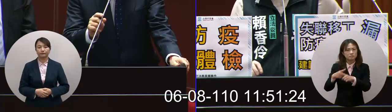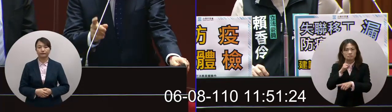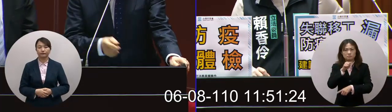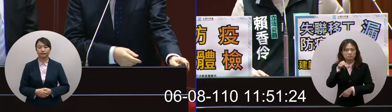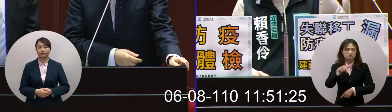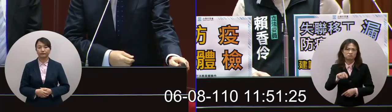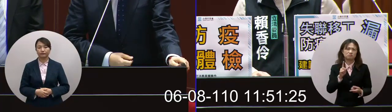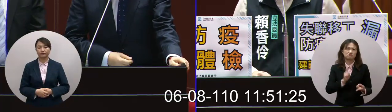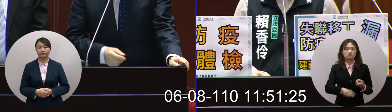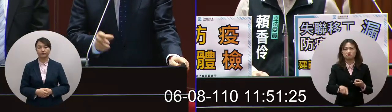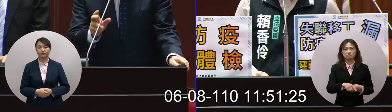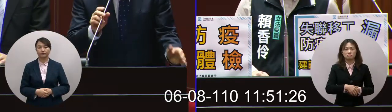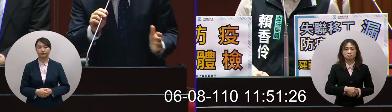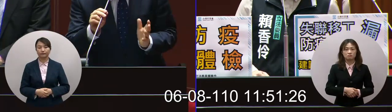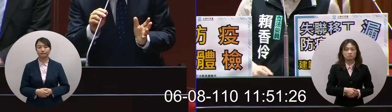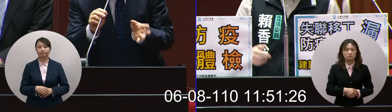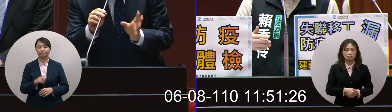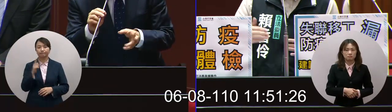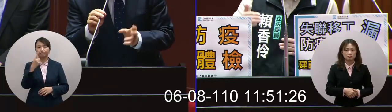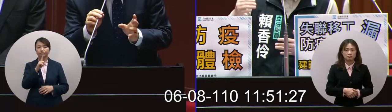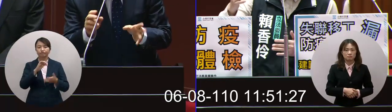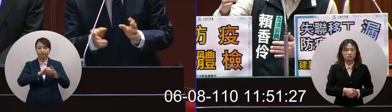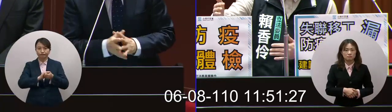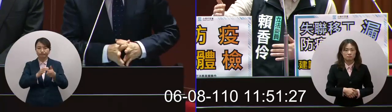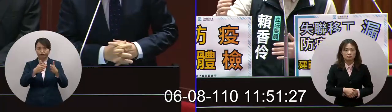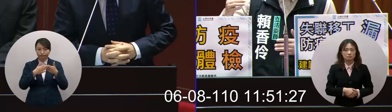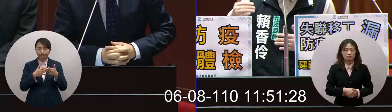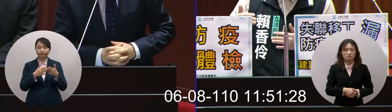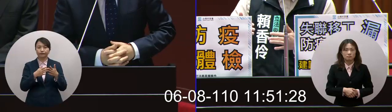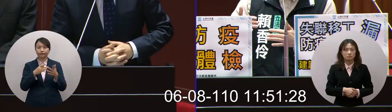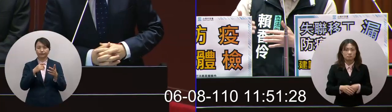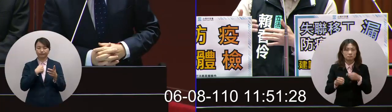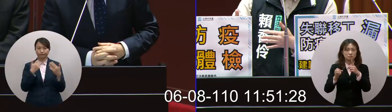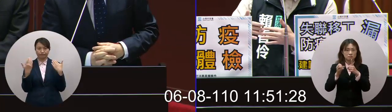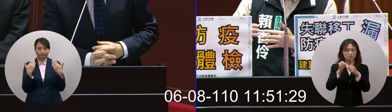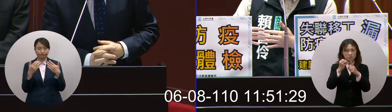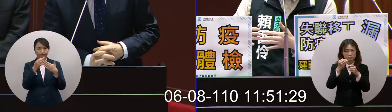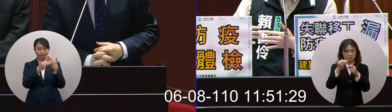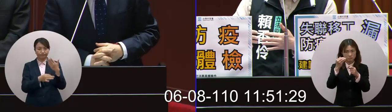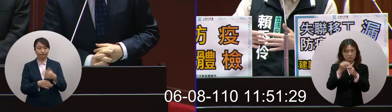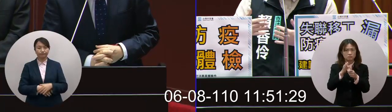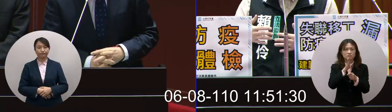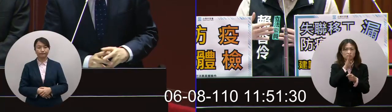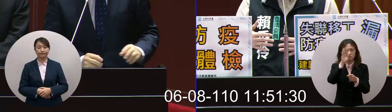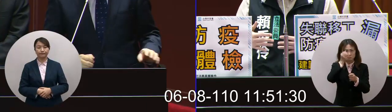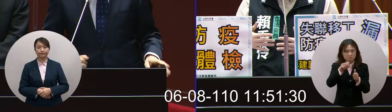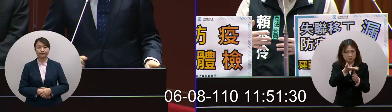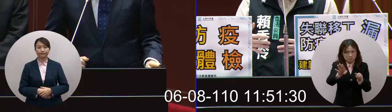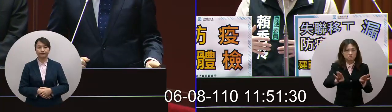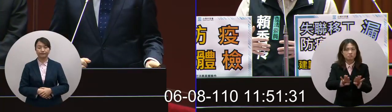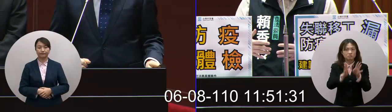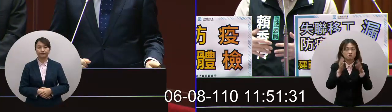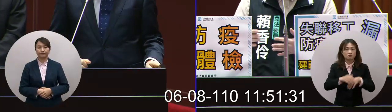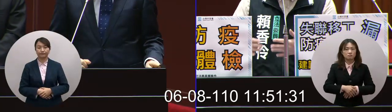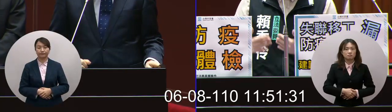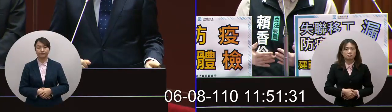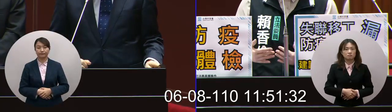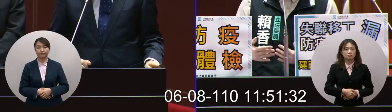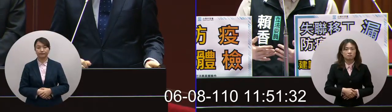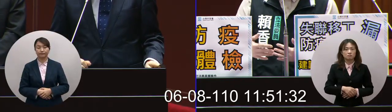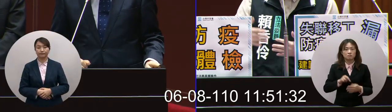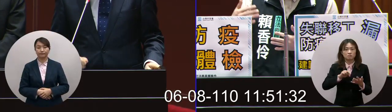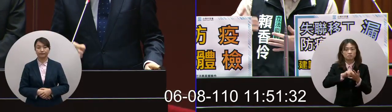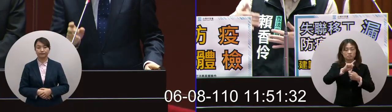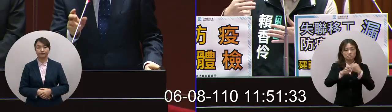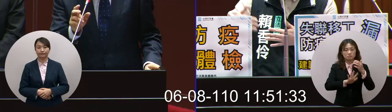由不是很充分， 因为你一定要经过比较确认的。2019 才是疫情所在嘛，我们这个委员，我们立委也是